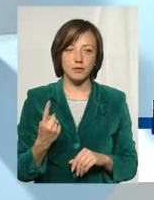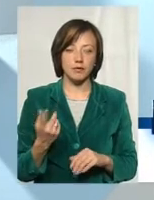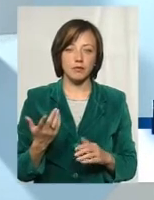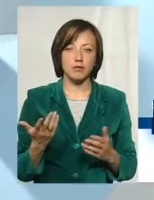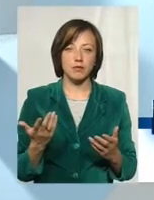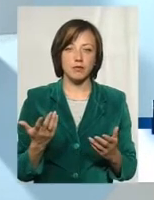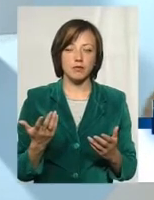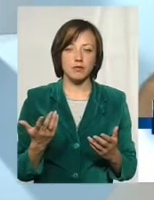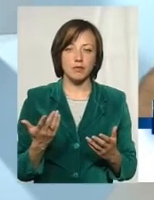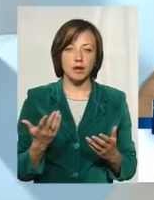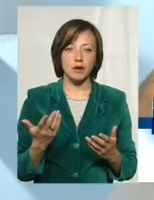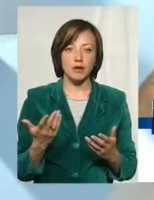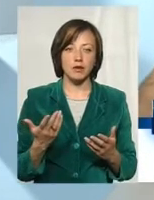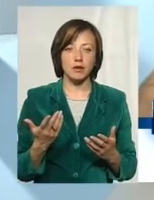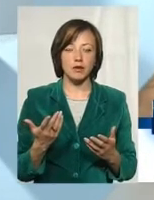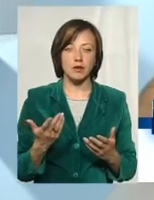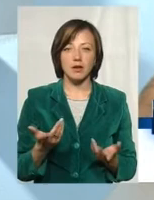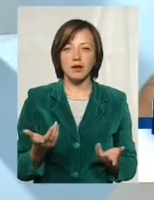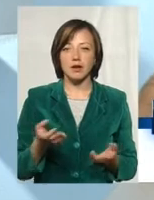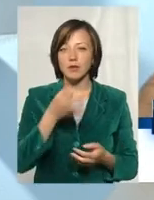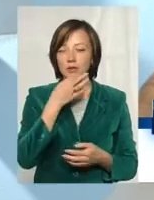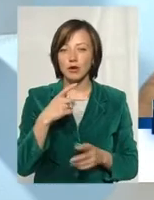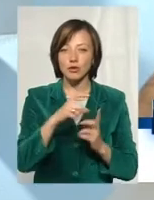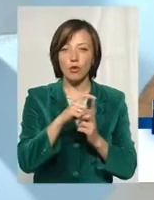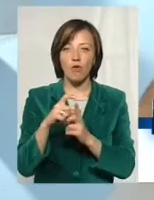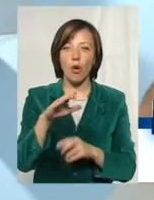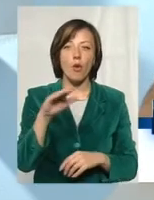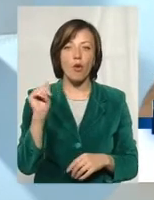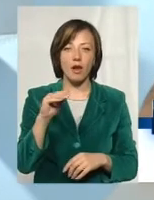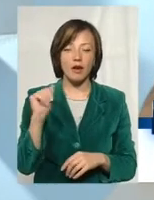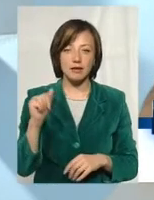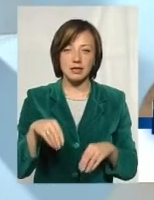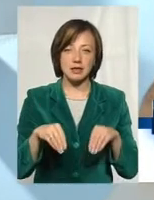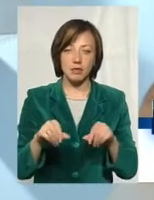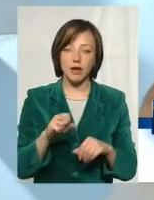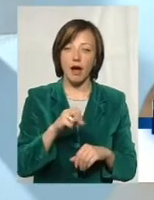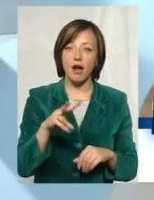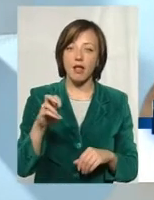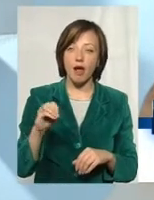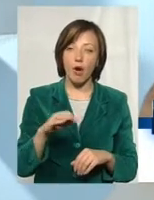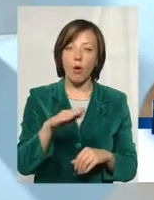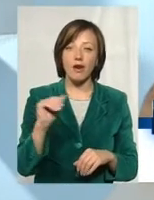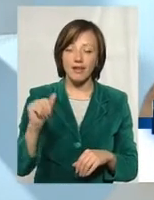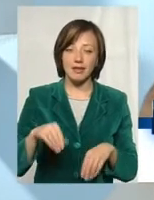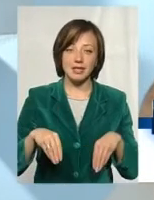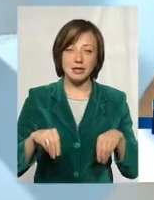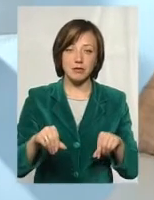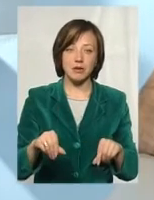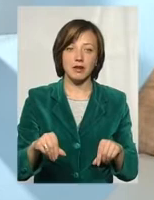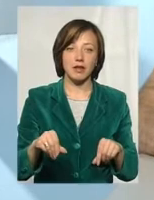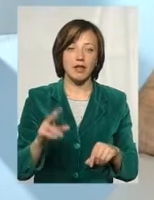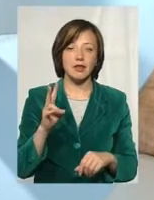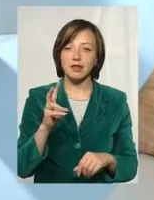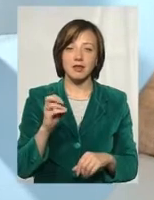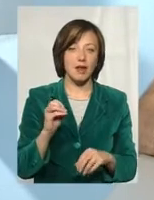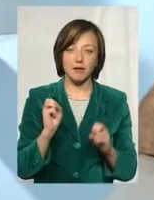зачарований самим словом оренда землі, але оренда землі не